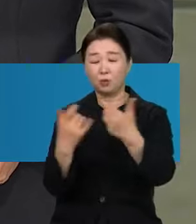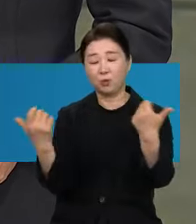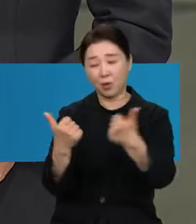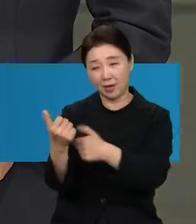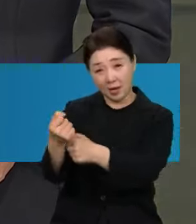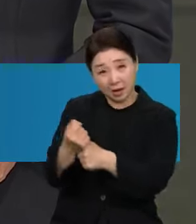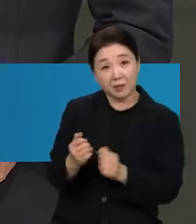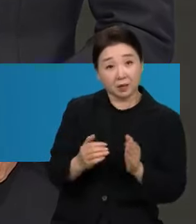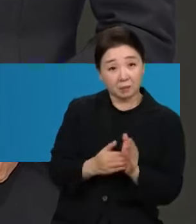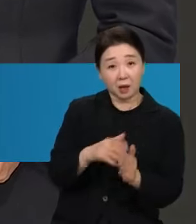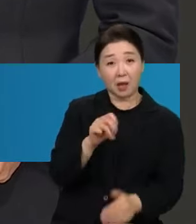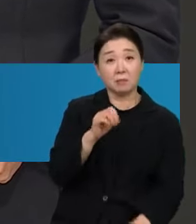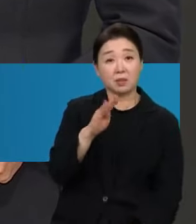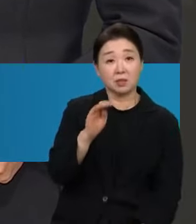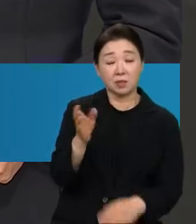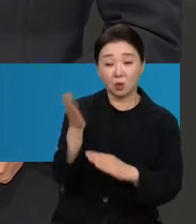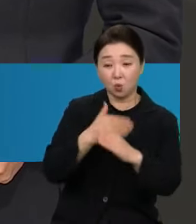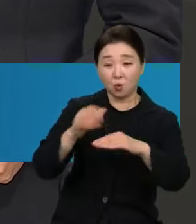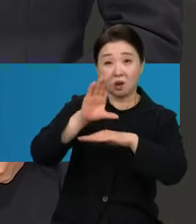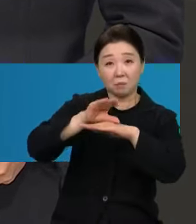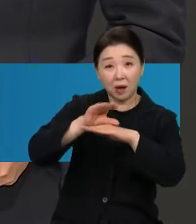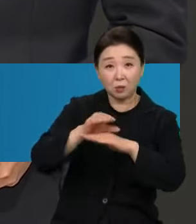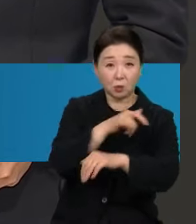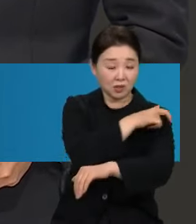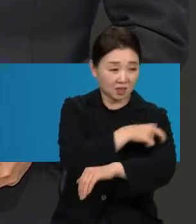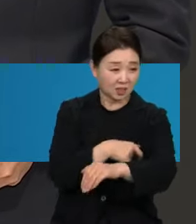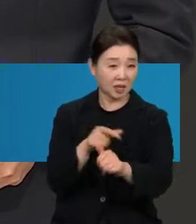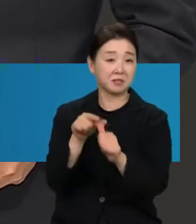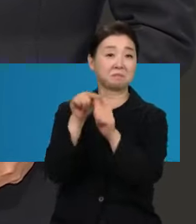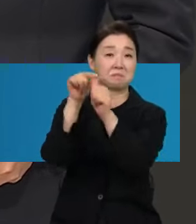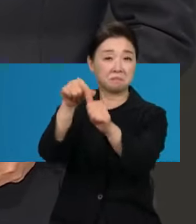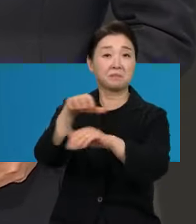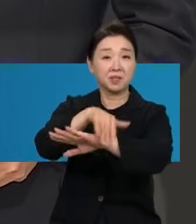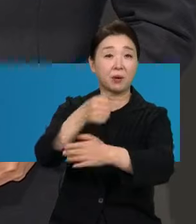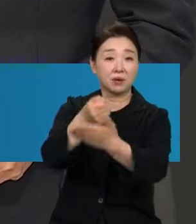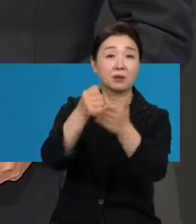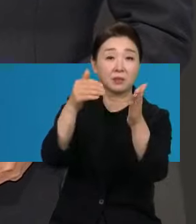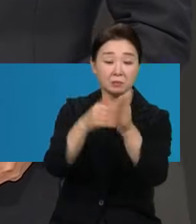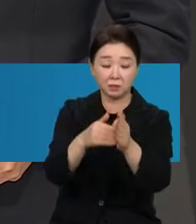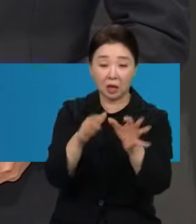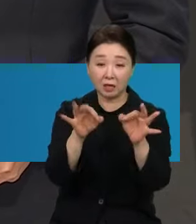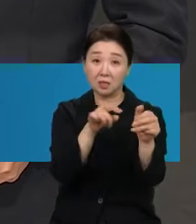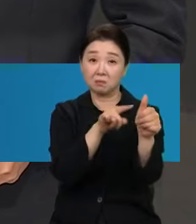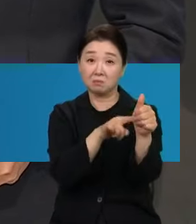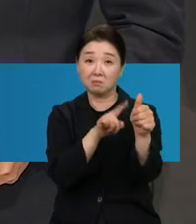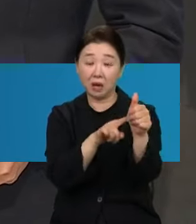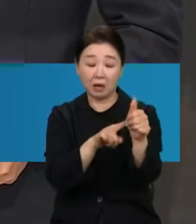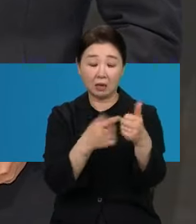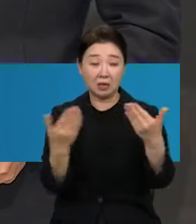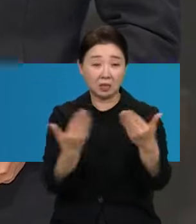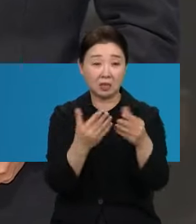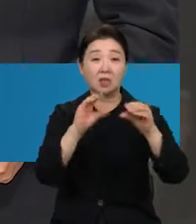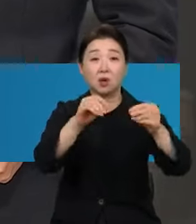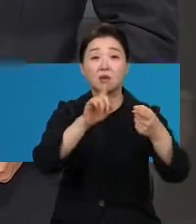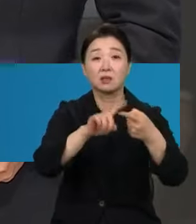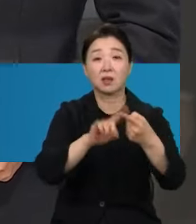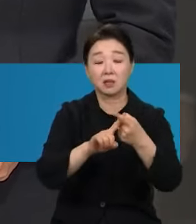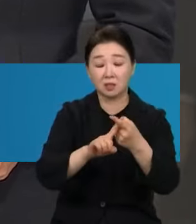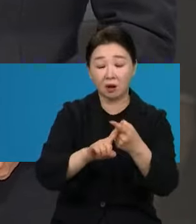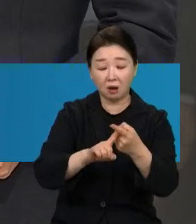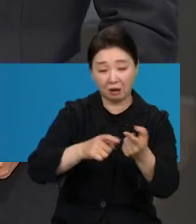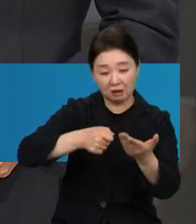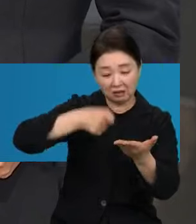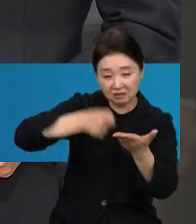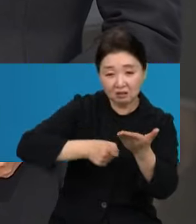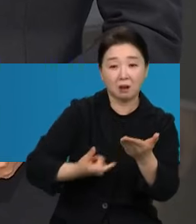앞당겨 MBC 등 공영방송 이사진 선임 계획을 의결했습니다. 김 위원장의 직무정지에 대비해 의결을 서두른